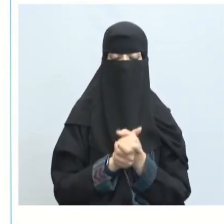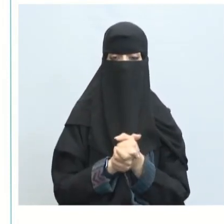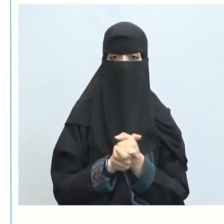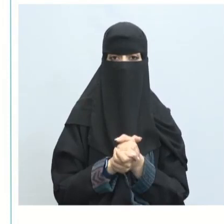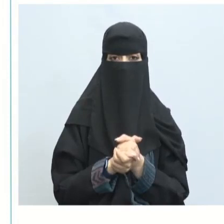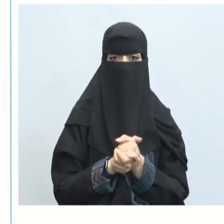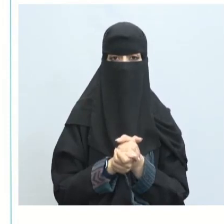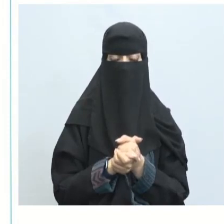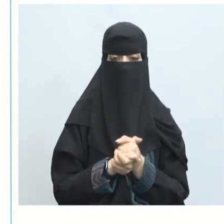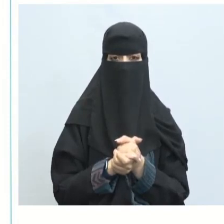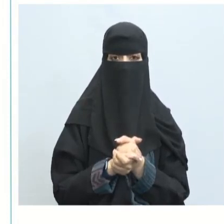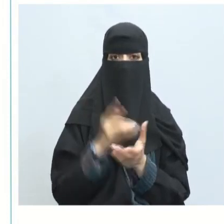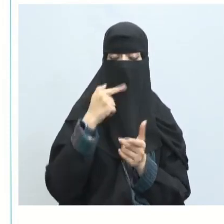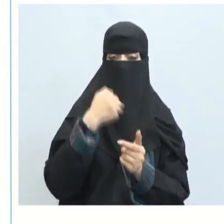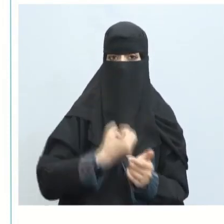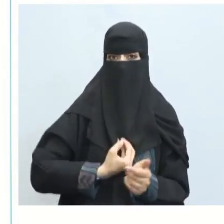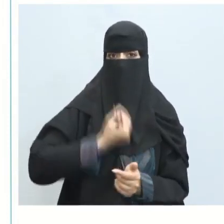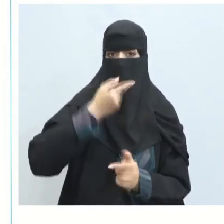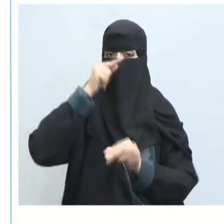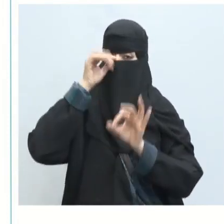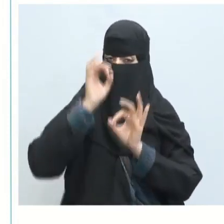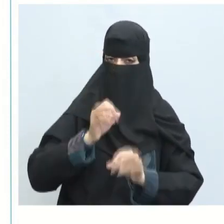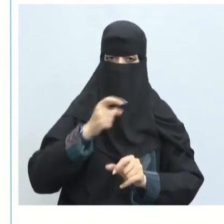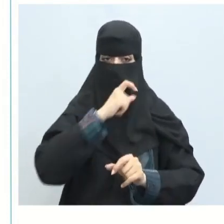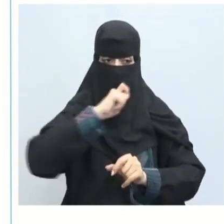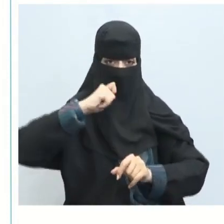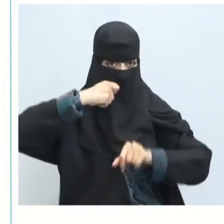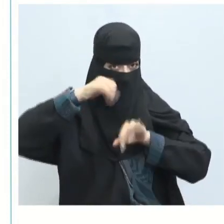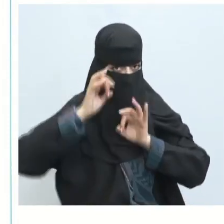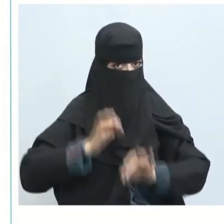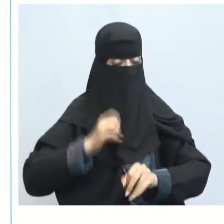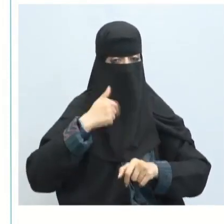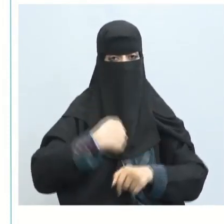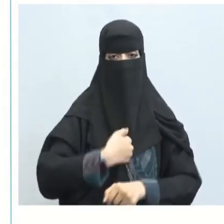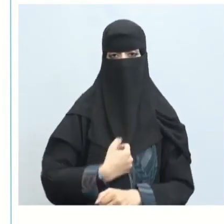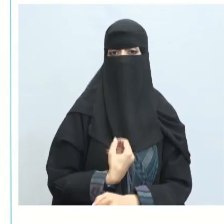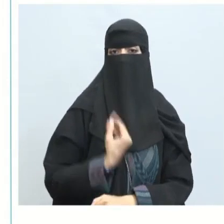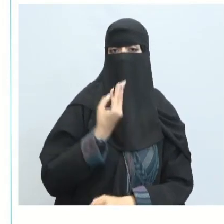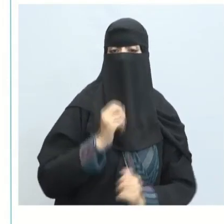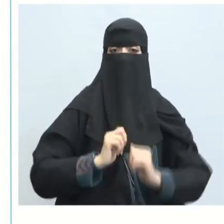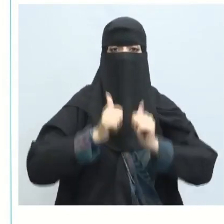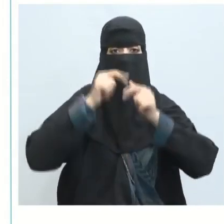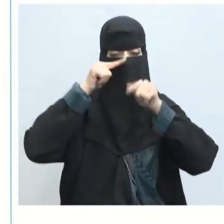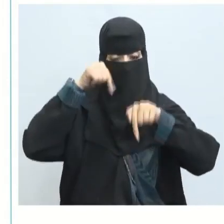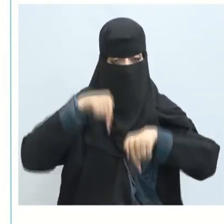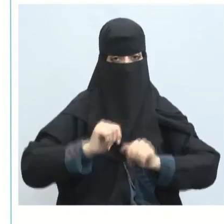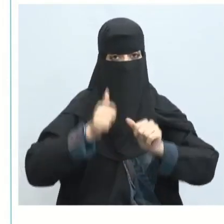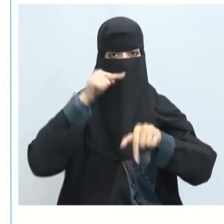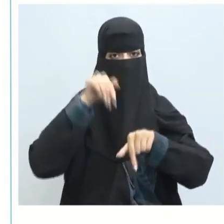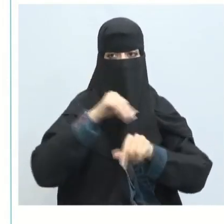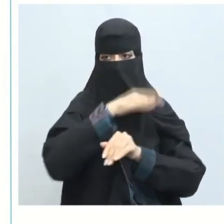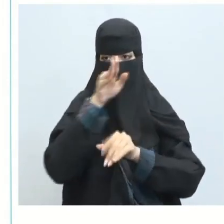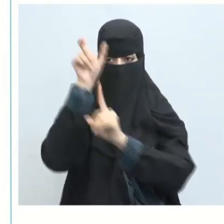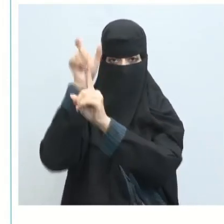والصبر الثقه والموثوق ذكرنا لابد ان يكون لديه ثقه بنفسه بامكانه بقدراته وايضا يكون محل ثقه